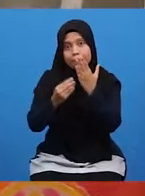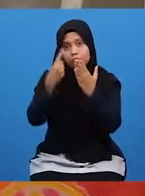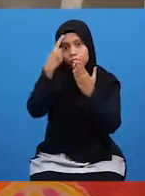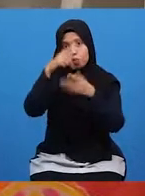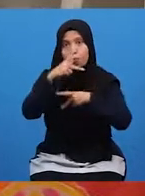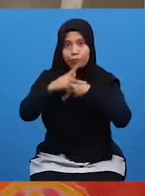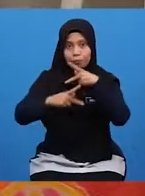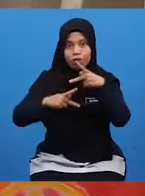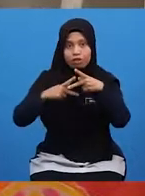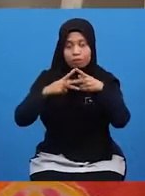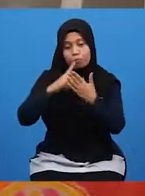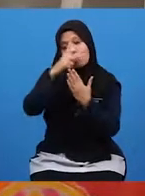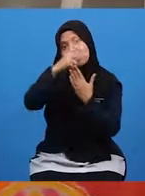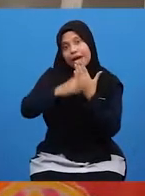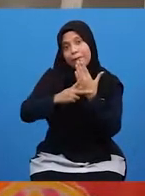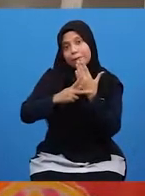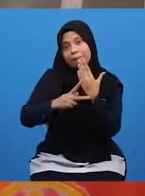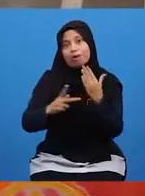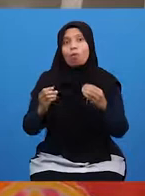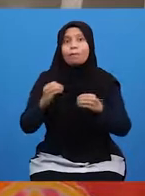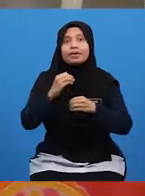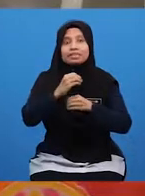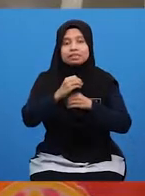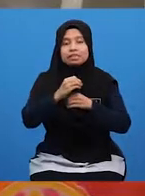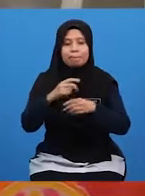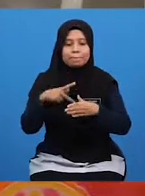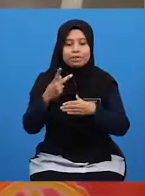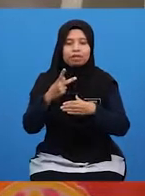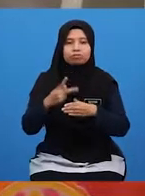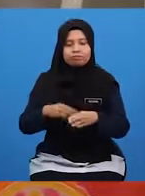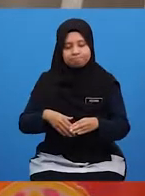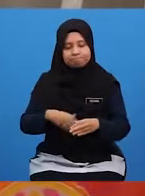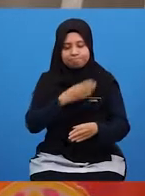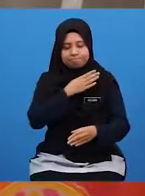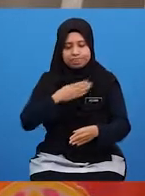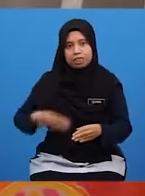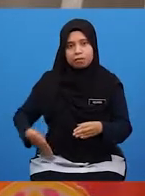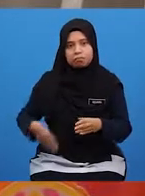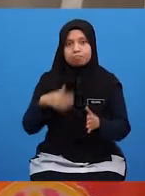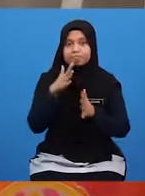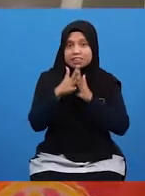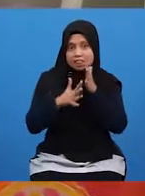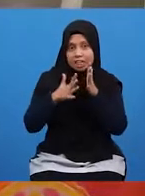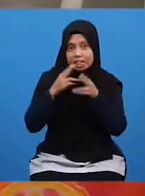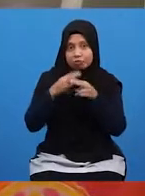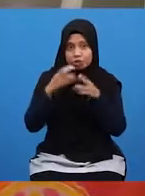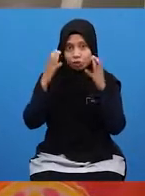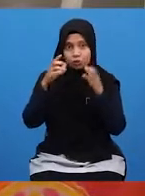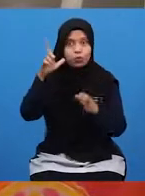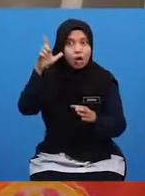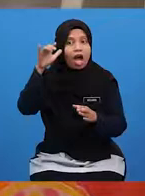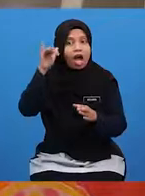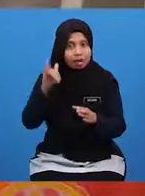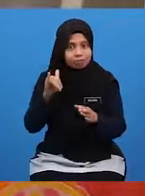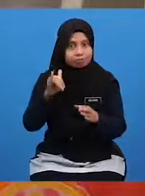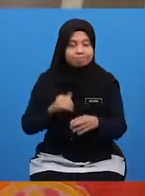program operasi pengeluaran batik. Isyarat nama cikgu ialah LY.